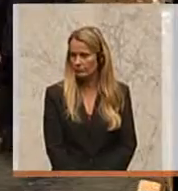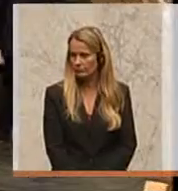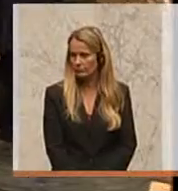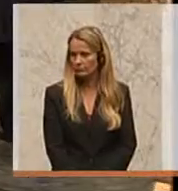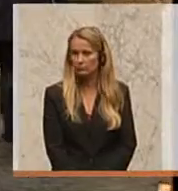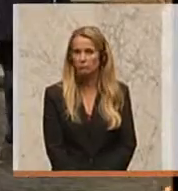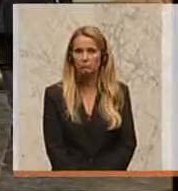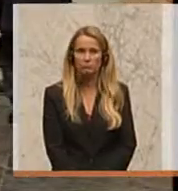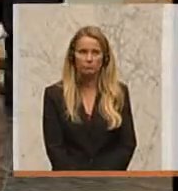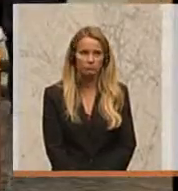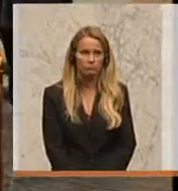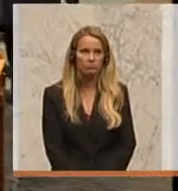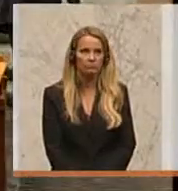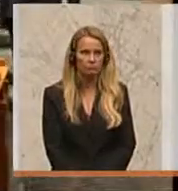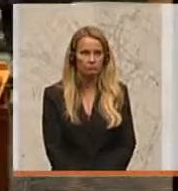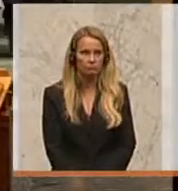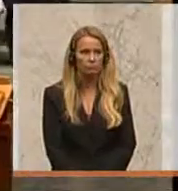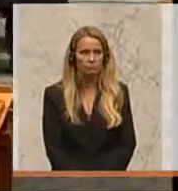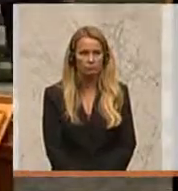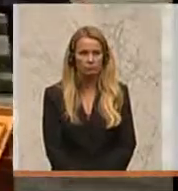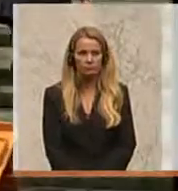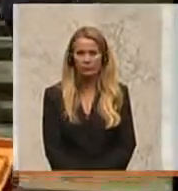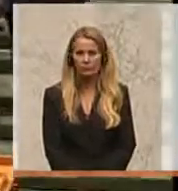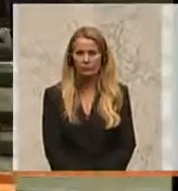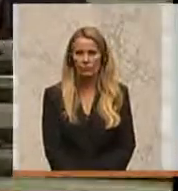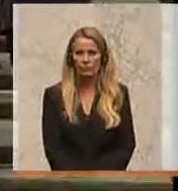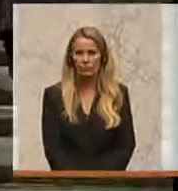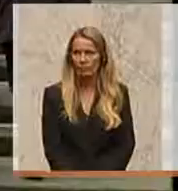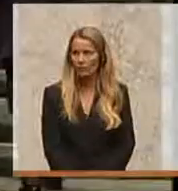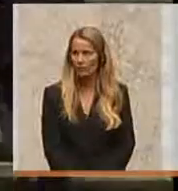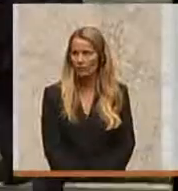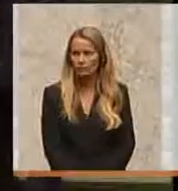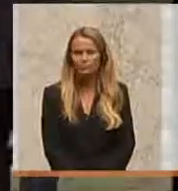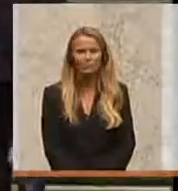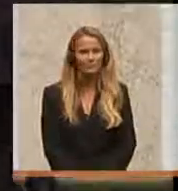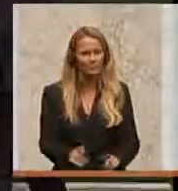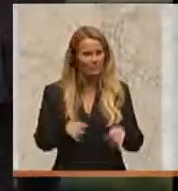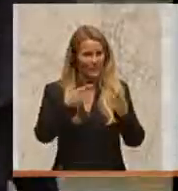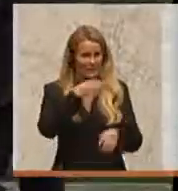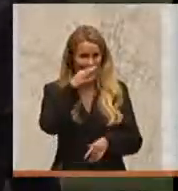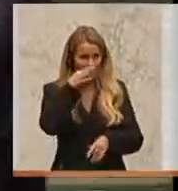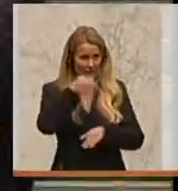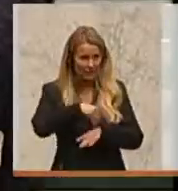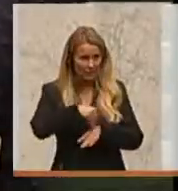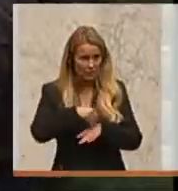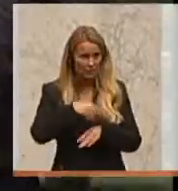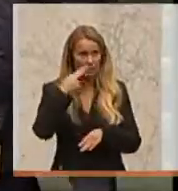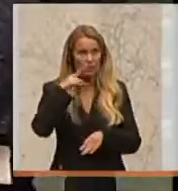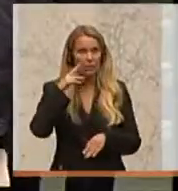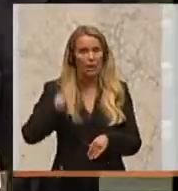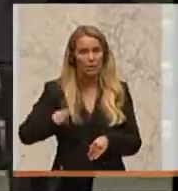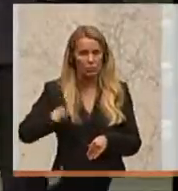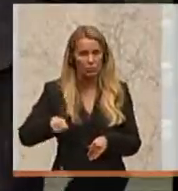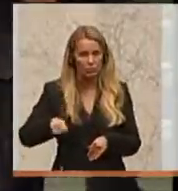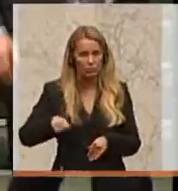der Novelle der Verwaltungsgerichtsbarkeit, kritisiert aber die in seinen Augen fehlende Transparenz bei anderen Beschlüssen des Nationalrats,